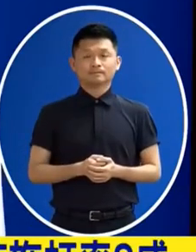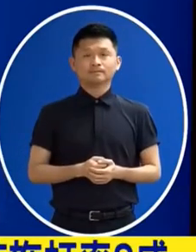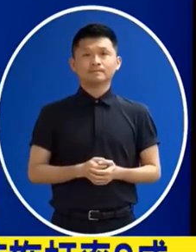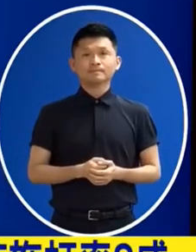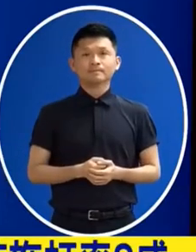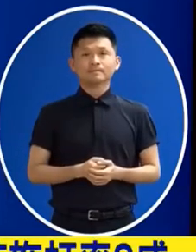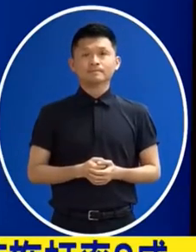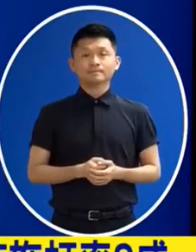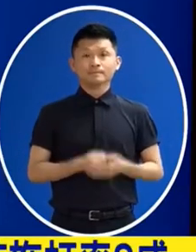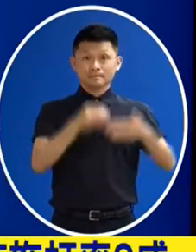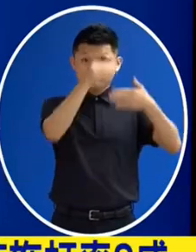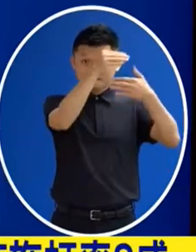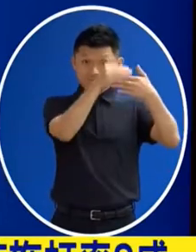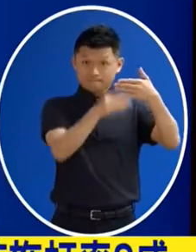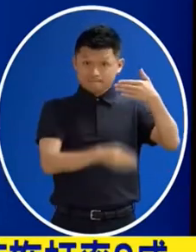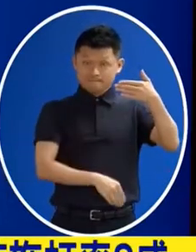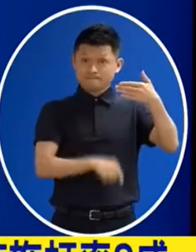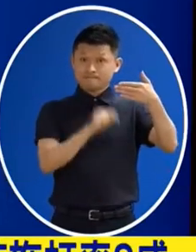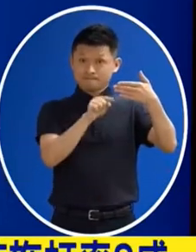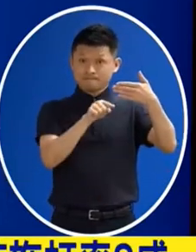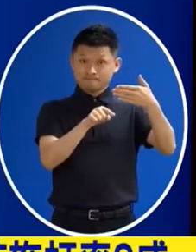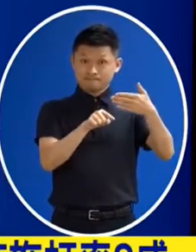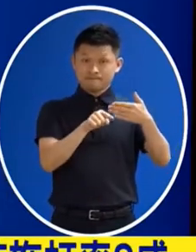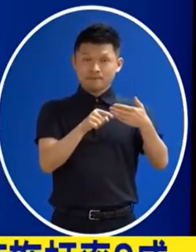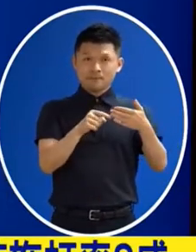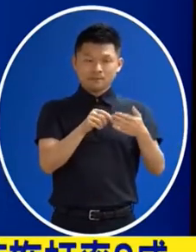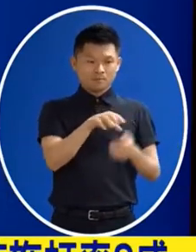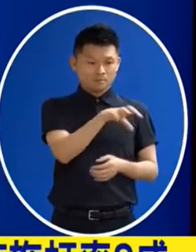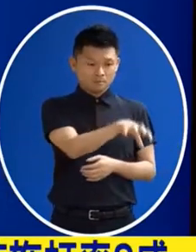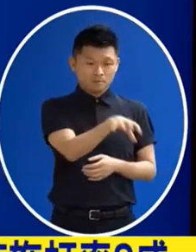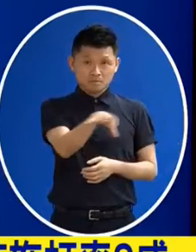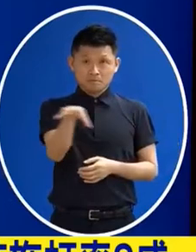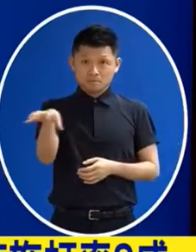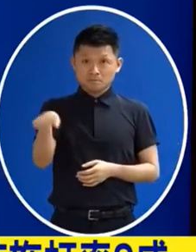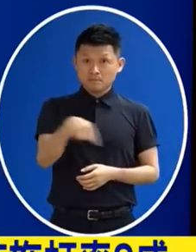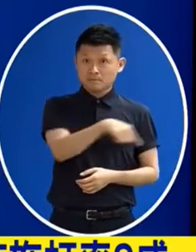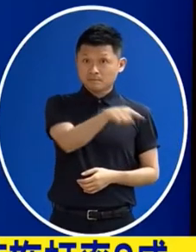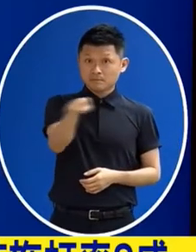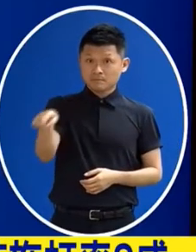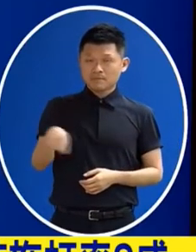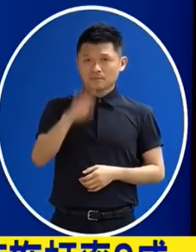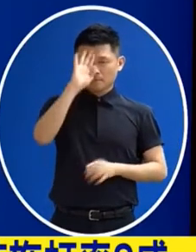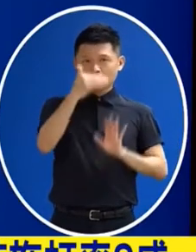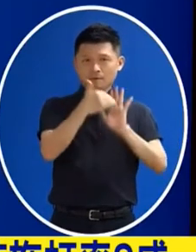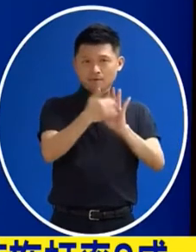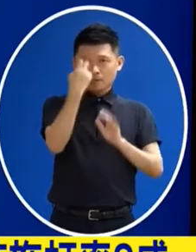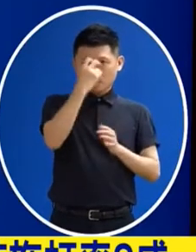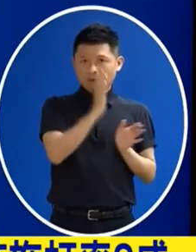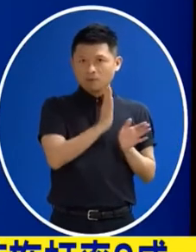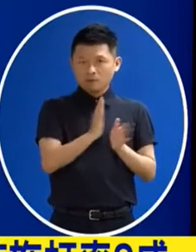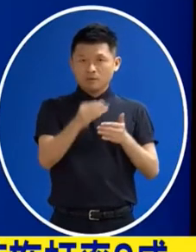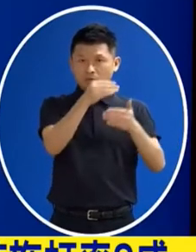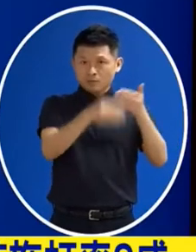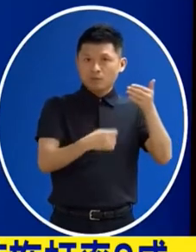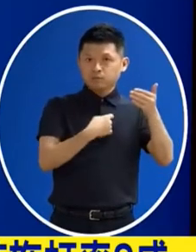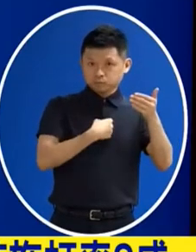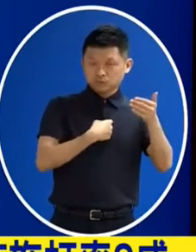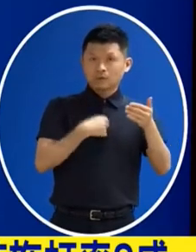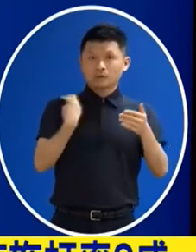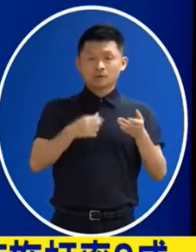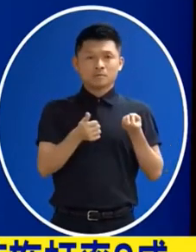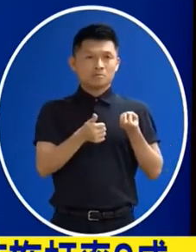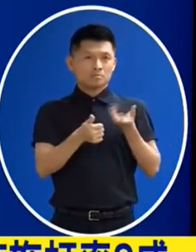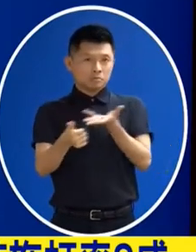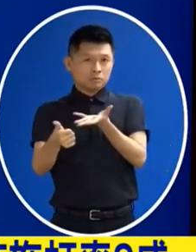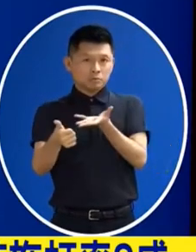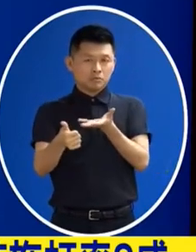个指引里面规范这样的一个场域里面必须要有一些防疫的管理措施，还有具感染风